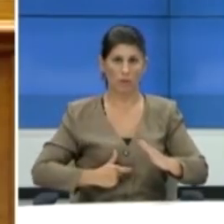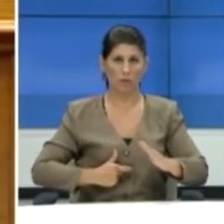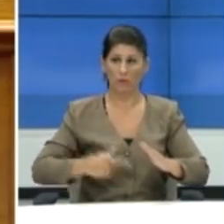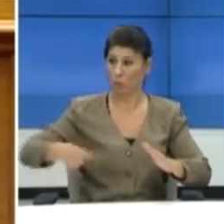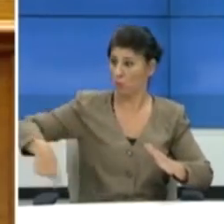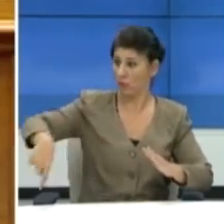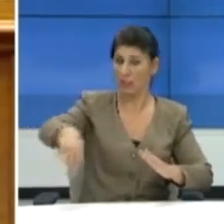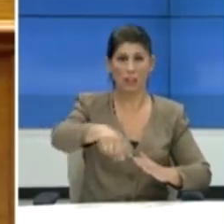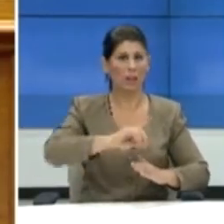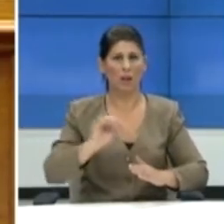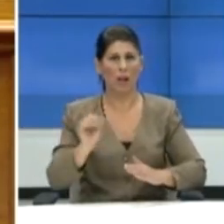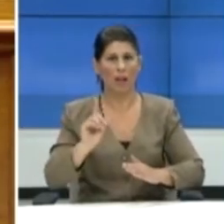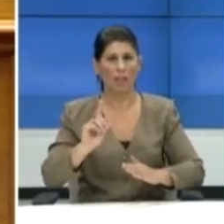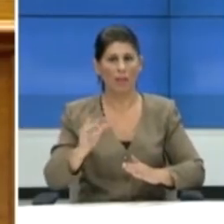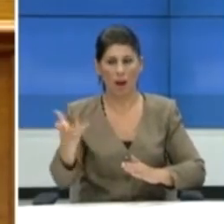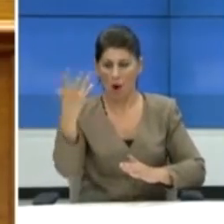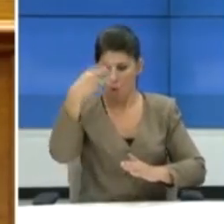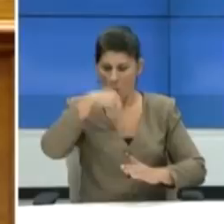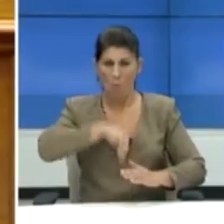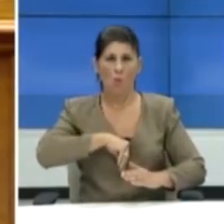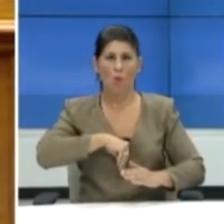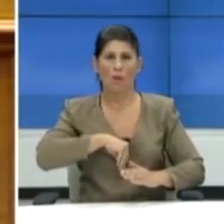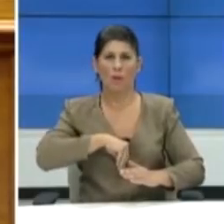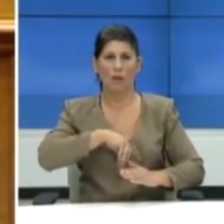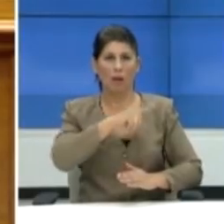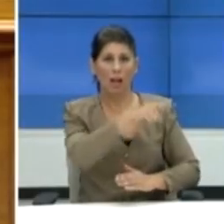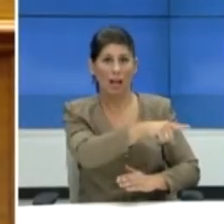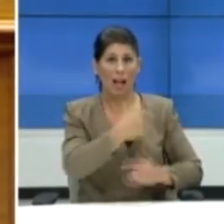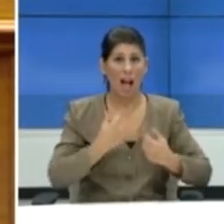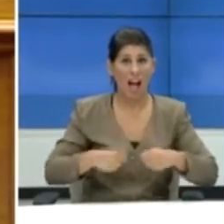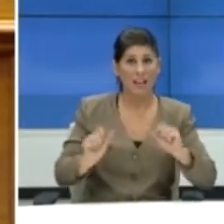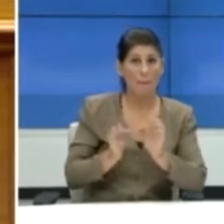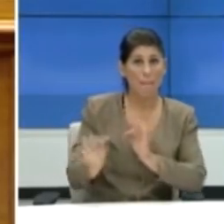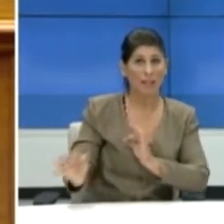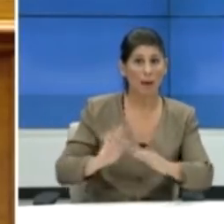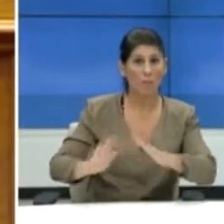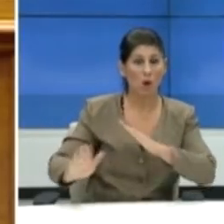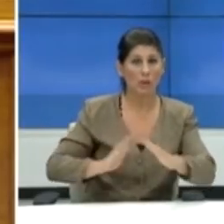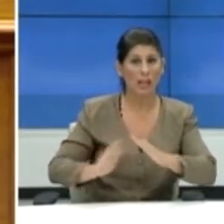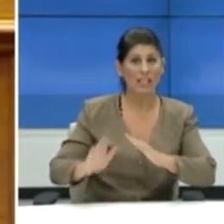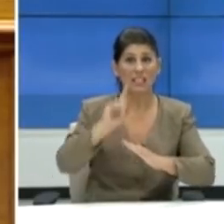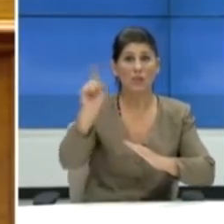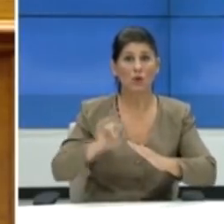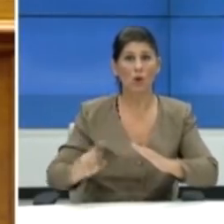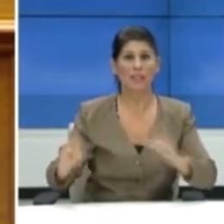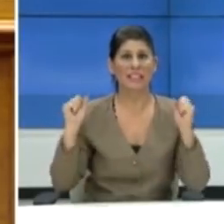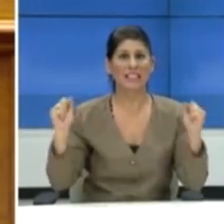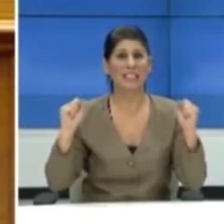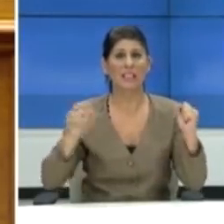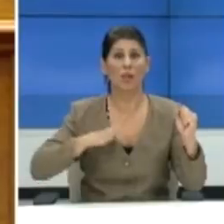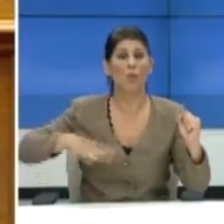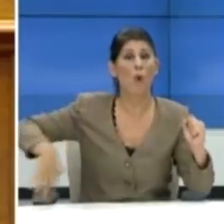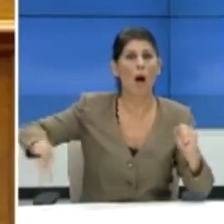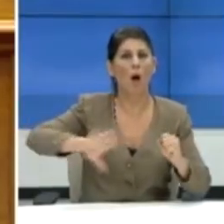τους γύρω του, δεν εμπεδώνεται όσο αρνείστε να πάρετε μέτρα προστασίας της ζωής και της υγείας του